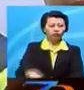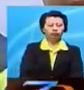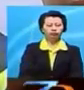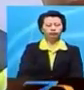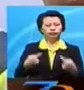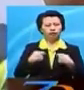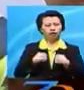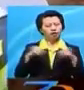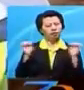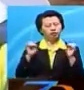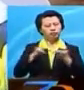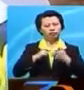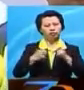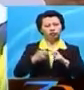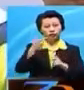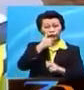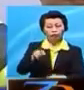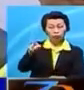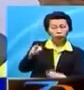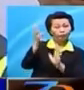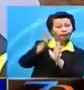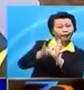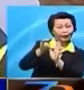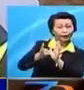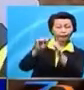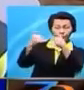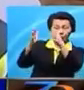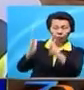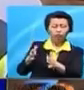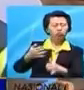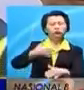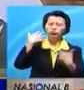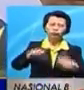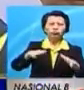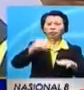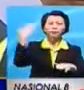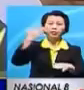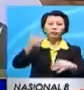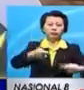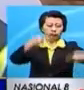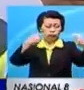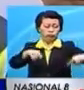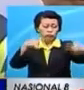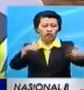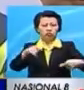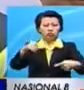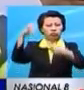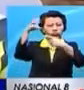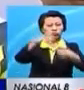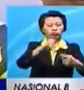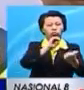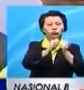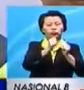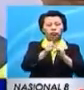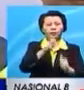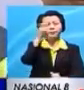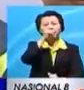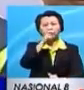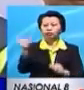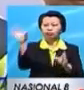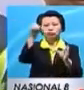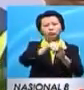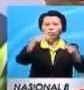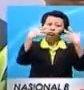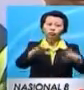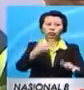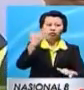Latif biasa bertanding dalam kejohanan biasa, kejohanan normal. Ya.